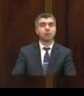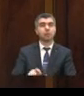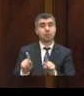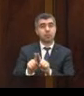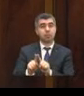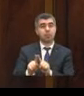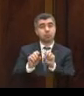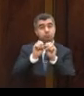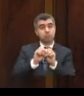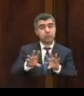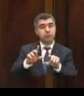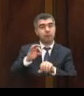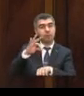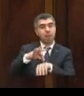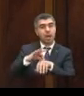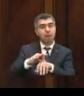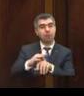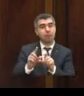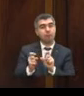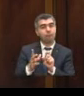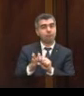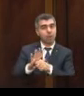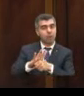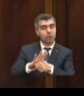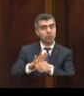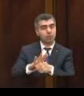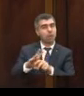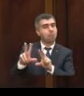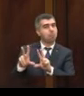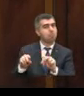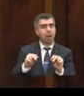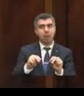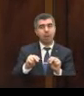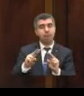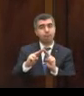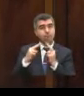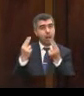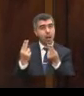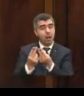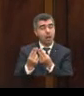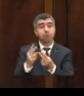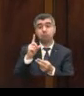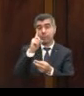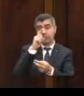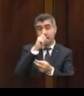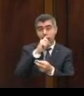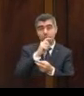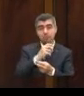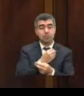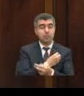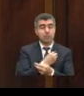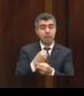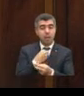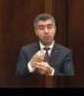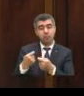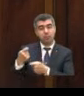مرتبطة بنا وبغيرنا، وتمكننا أن نتكيف ونواجه تهديداتها صحيا